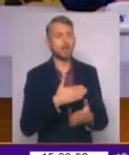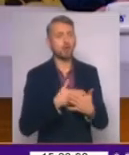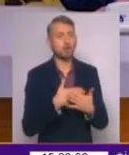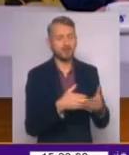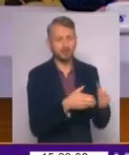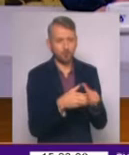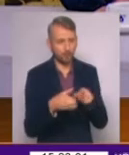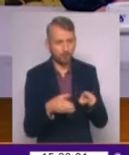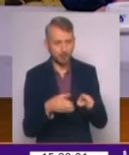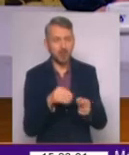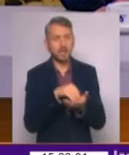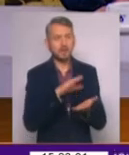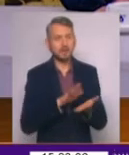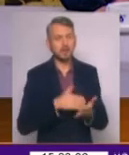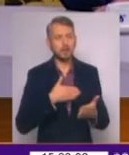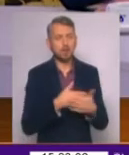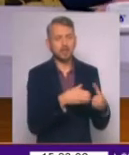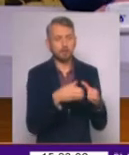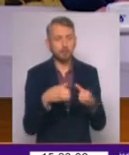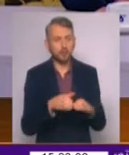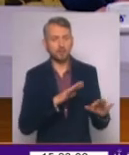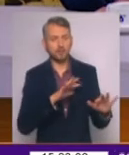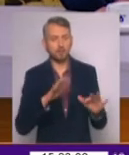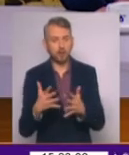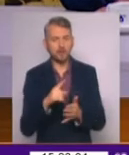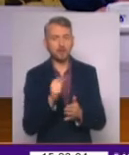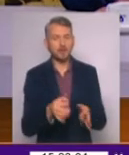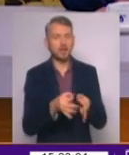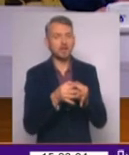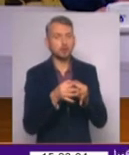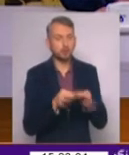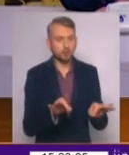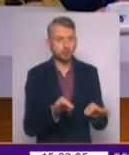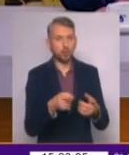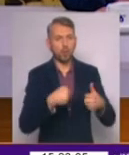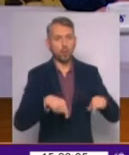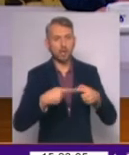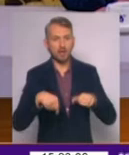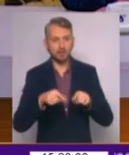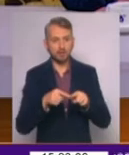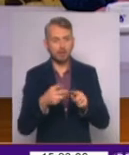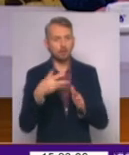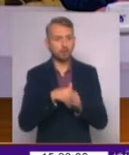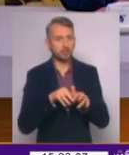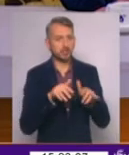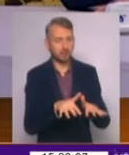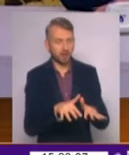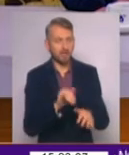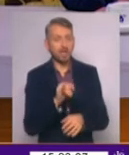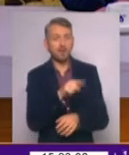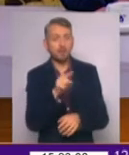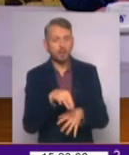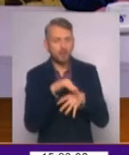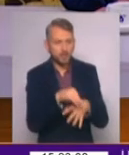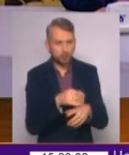а реєстрація громадських формувань відбувається за дозволу органів внутрішніх справ. І вони ведуть